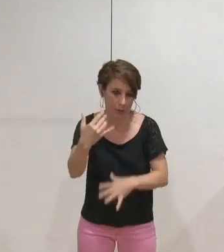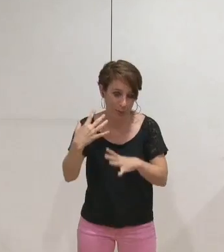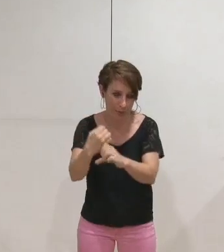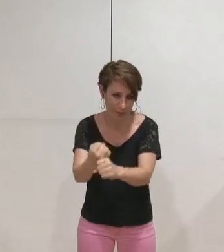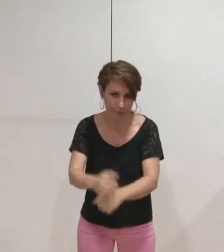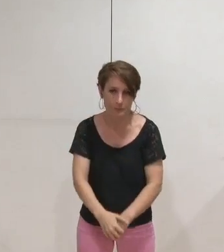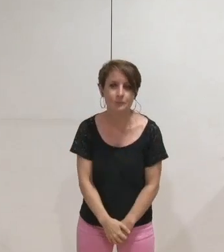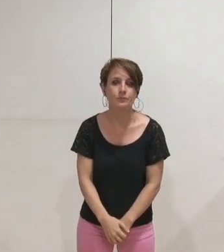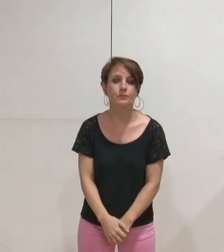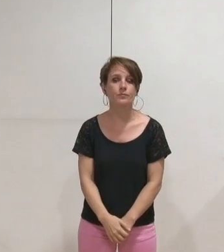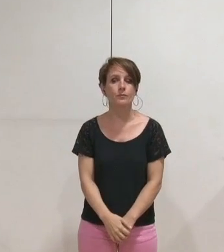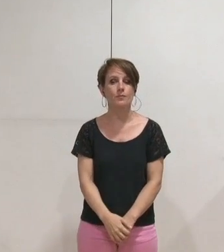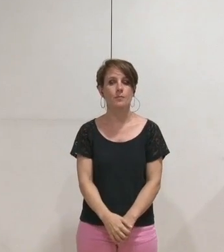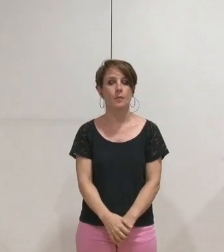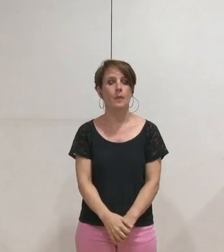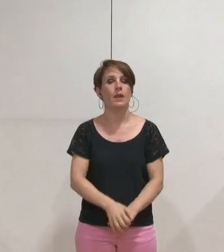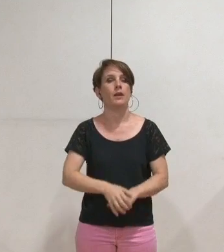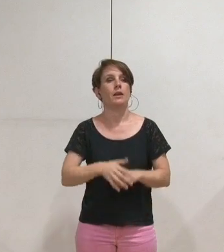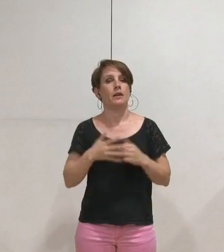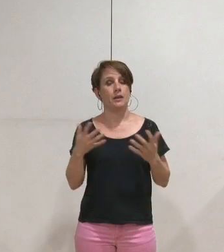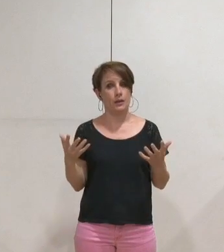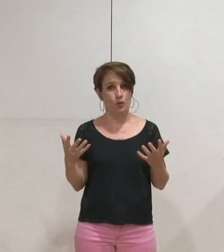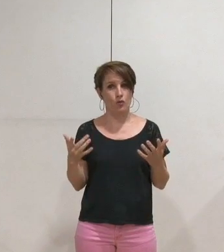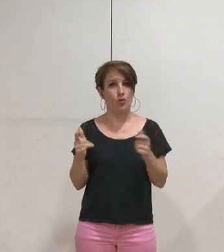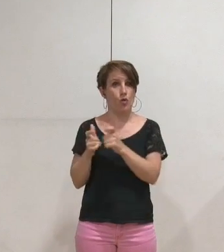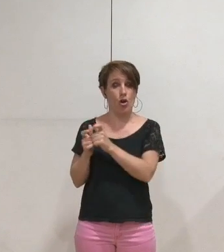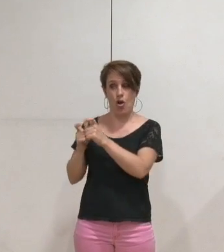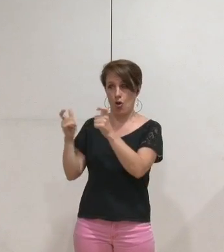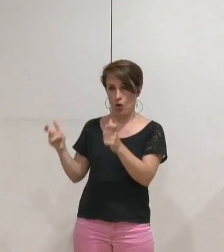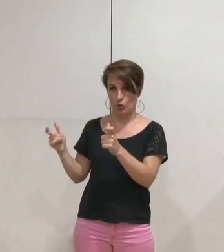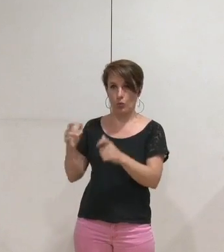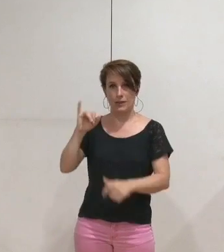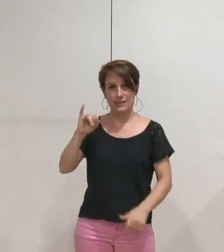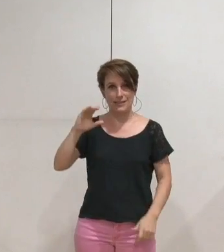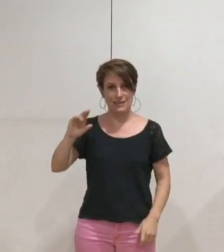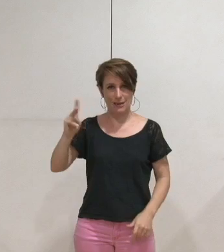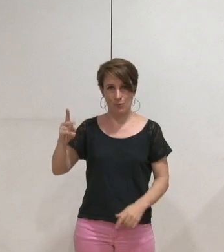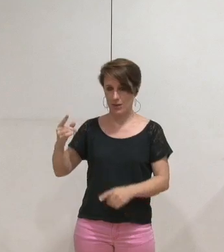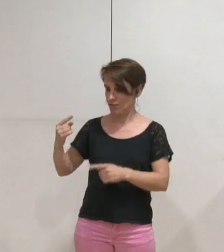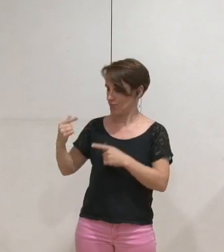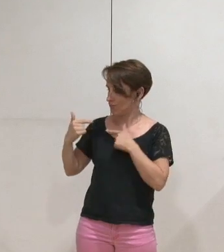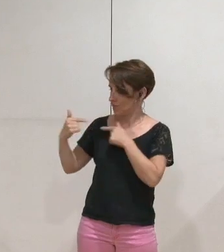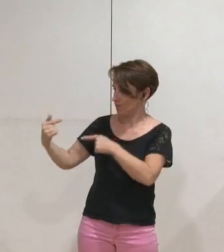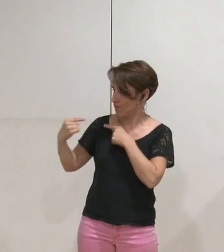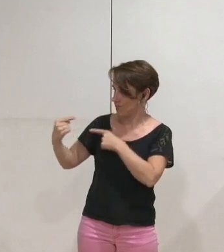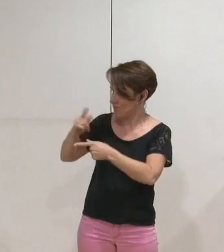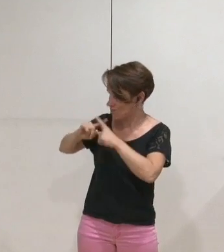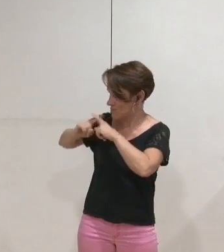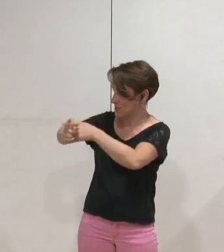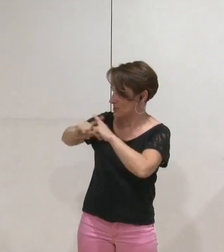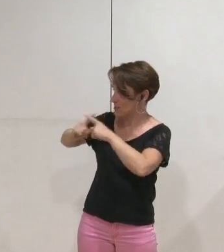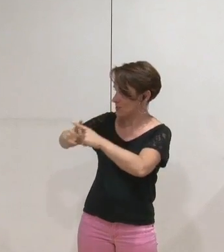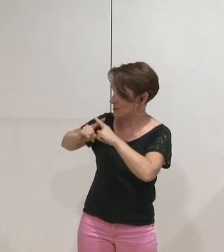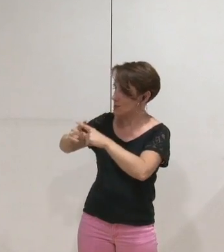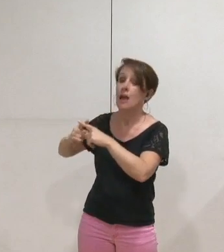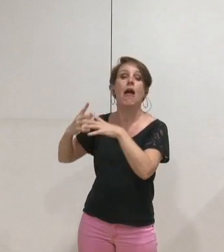donc des discussions avec le la société ICP euh qui ont permis d'aboutir à